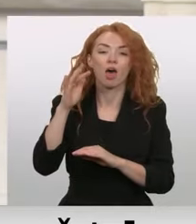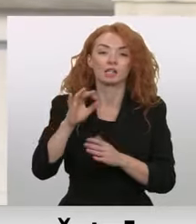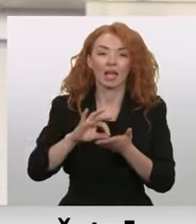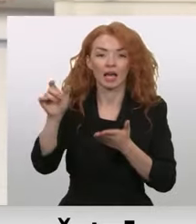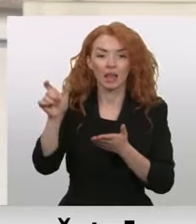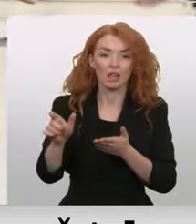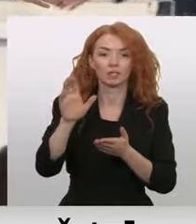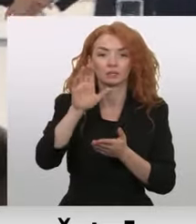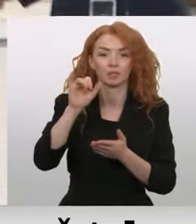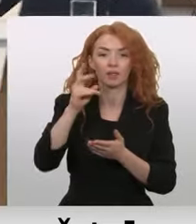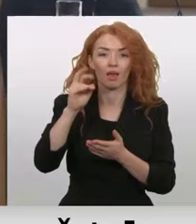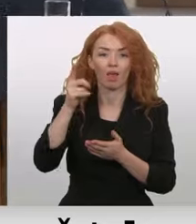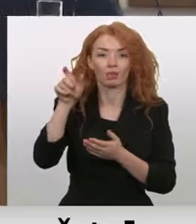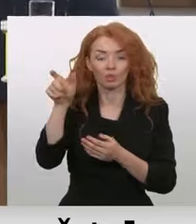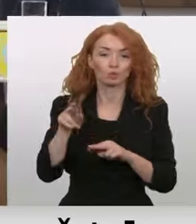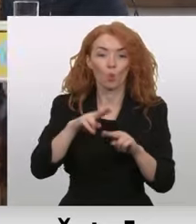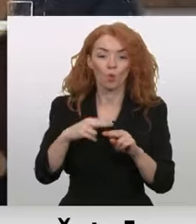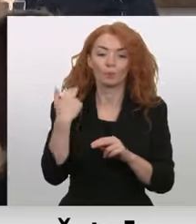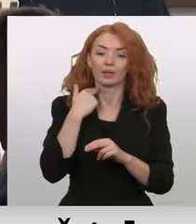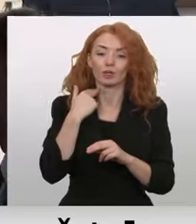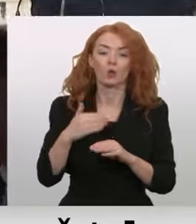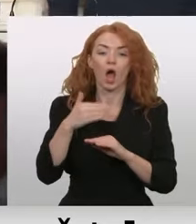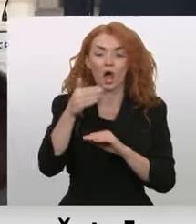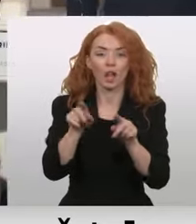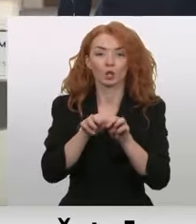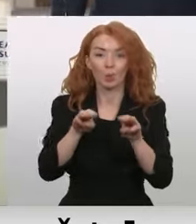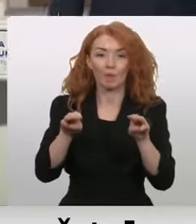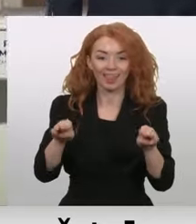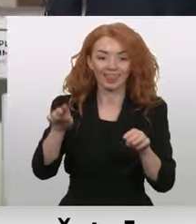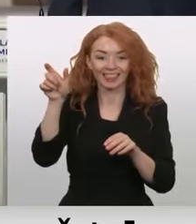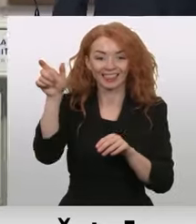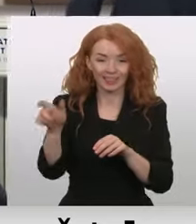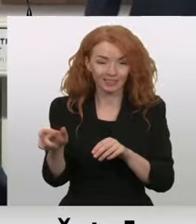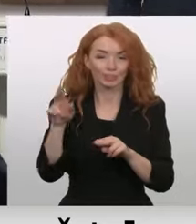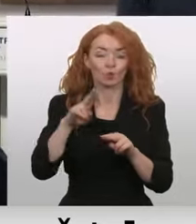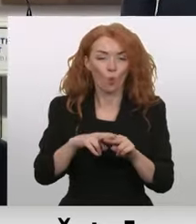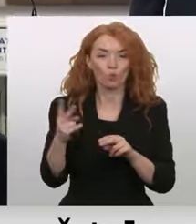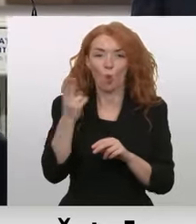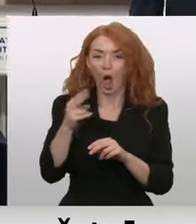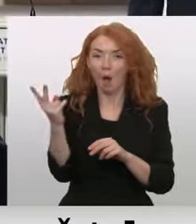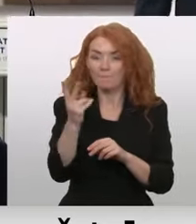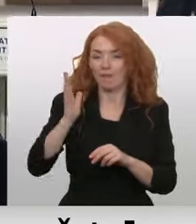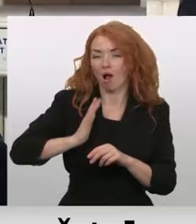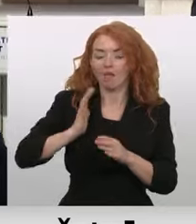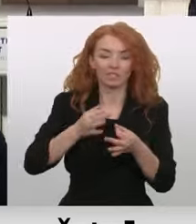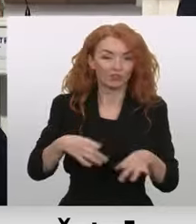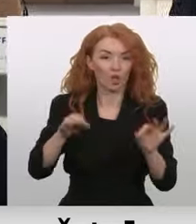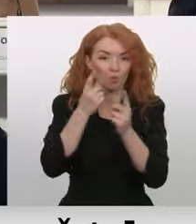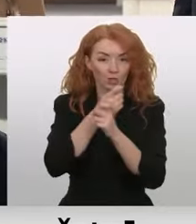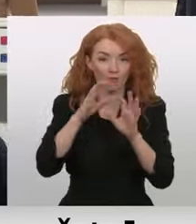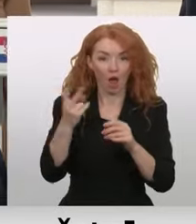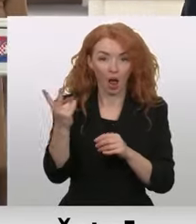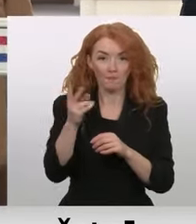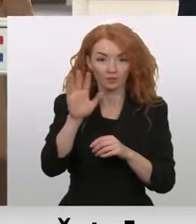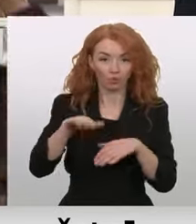Blinkens un Britu ārlietu ministrs Lemijs, un no viņiem gaida svarīgs paziņojums, proti vai abi šīs valstis dos